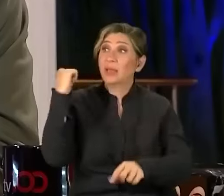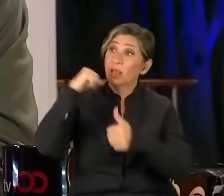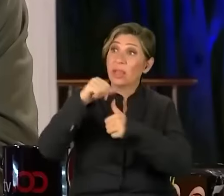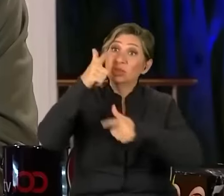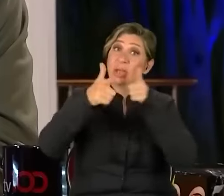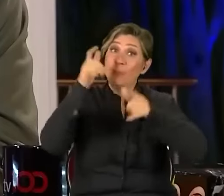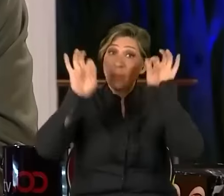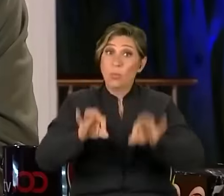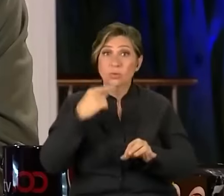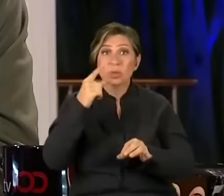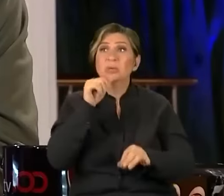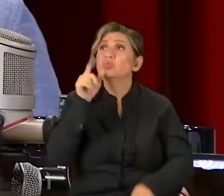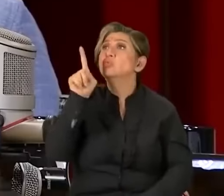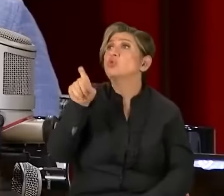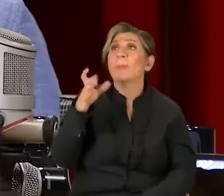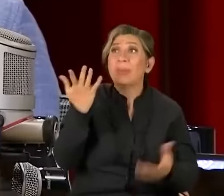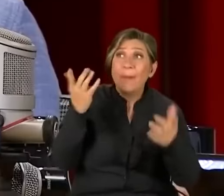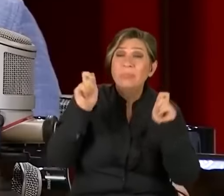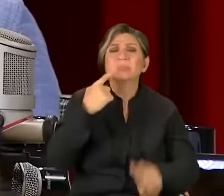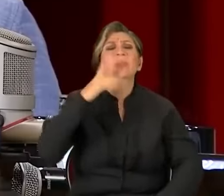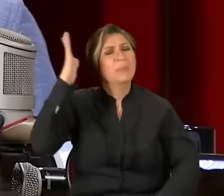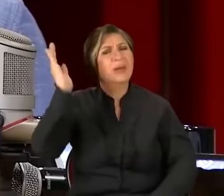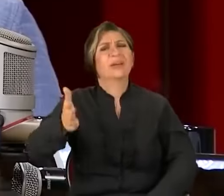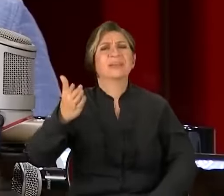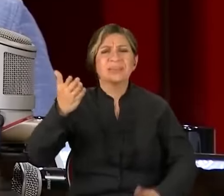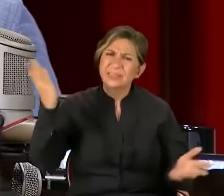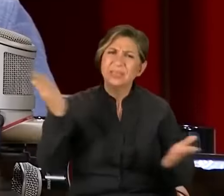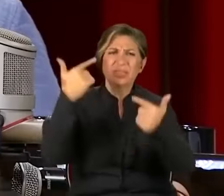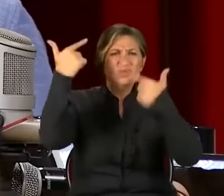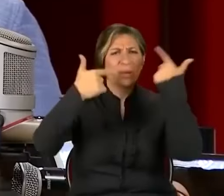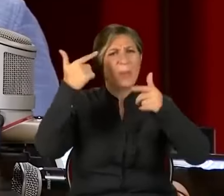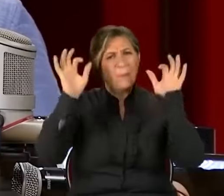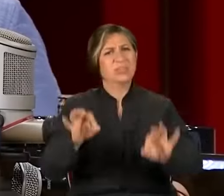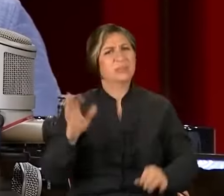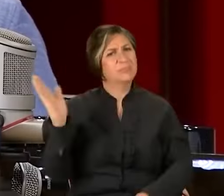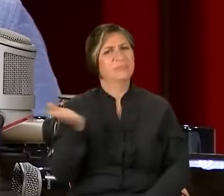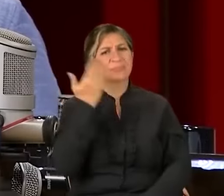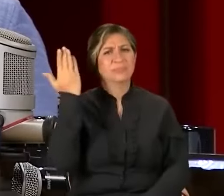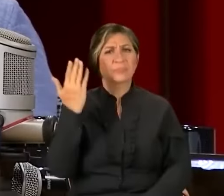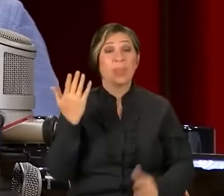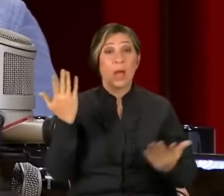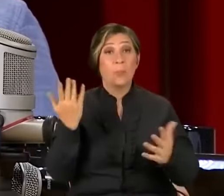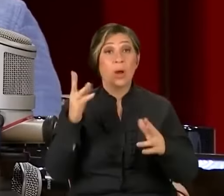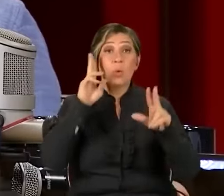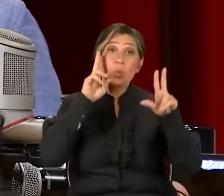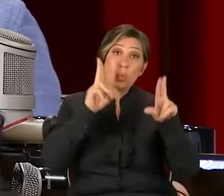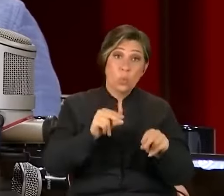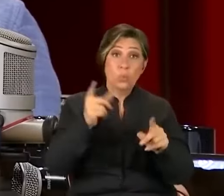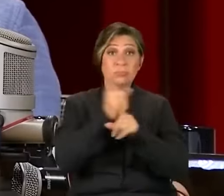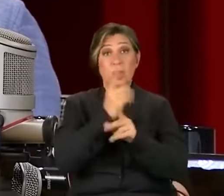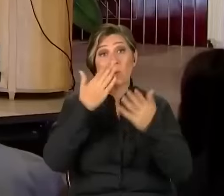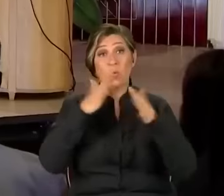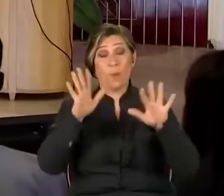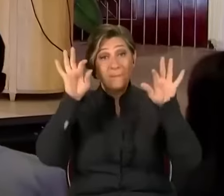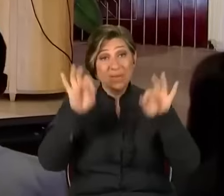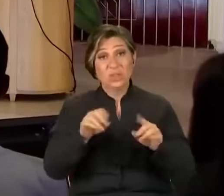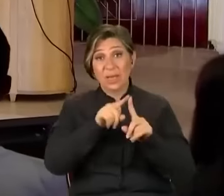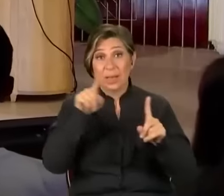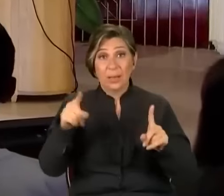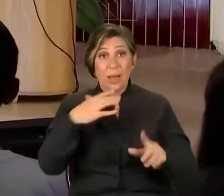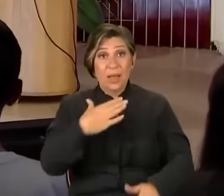zaman hiç sorgusuz sualsiz çekelim abi dedim yani neden olmasın. Ama uyku tünek yoktu tabii ki yani başlayana